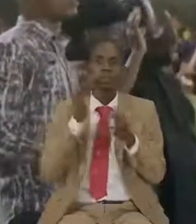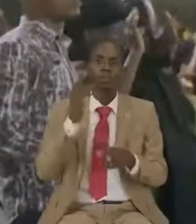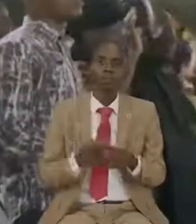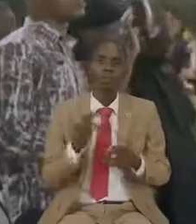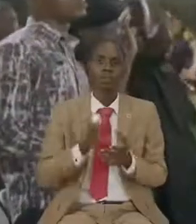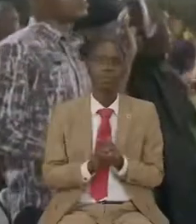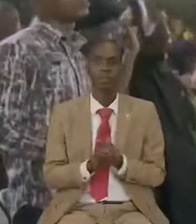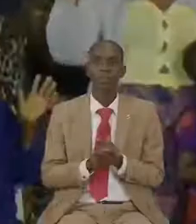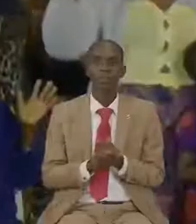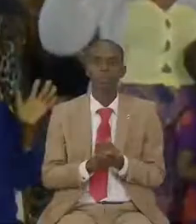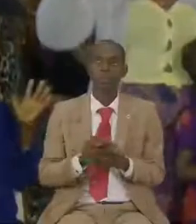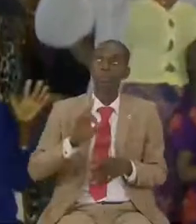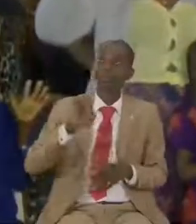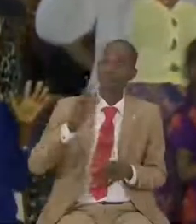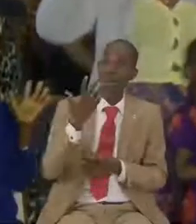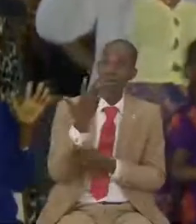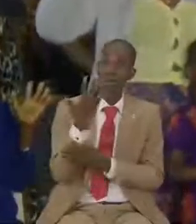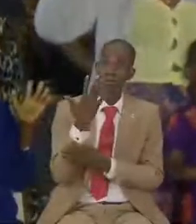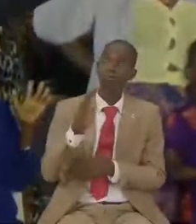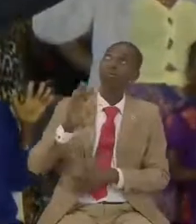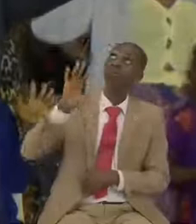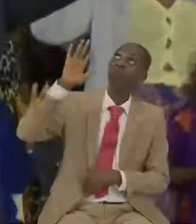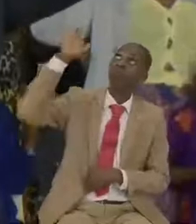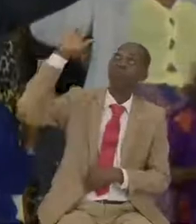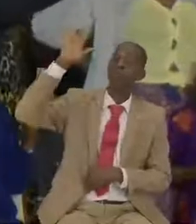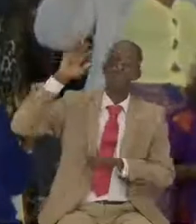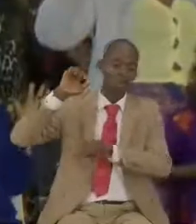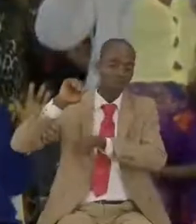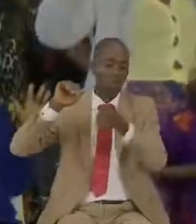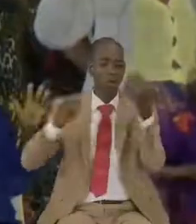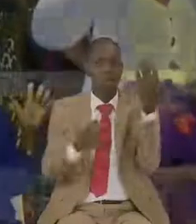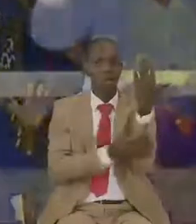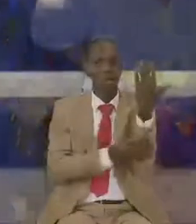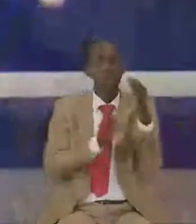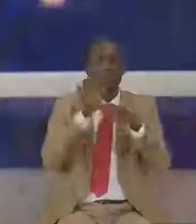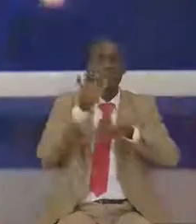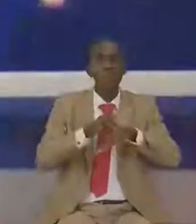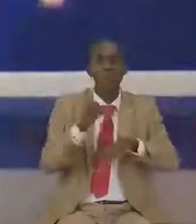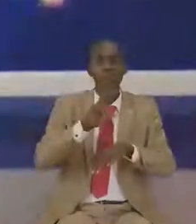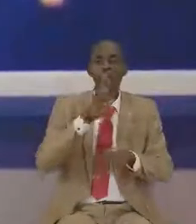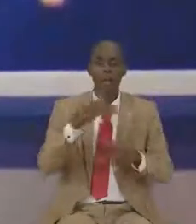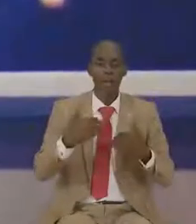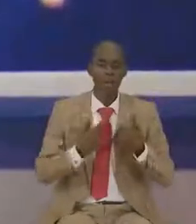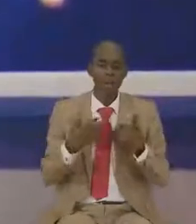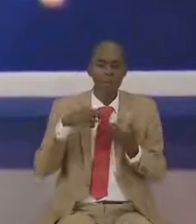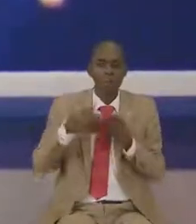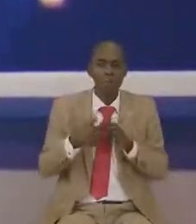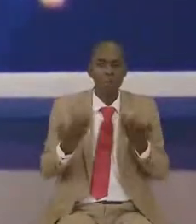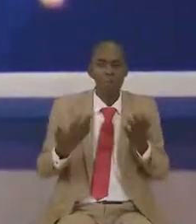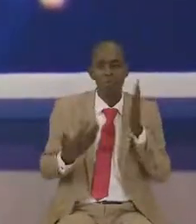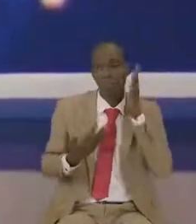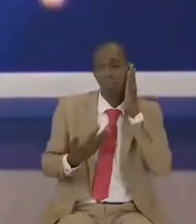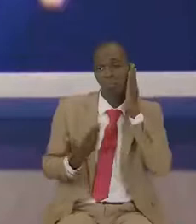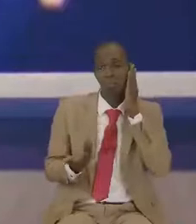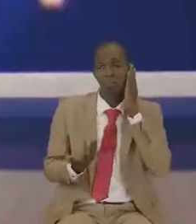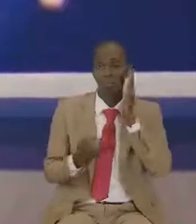ne t'empêchera de l'obtenir. Impose la main à là où tu as le défi et lève l'autre